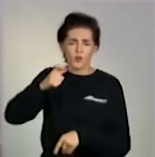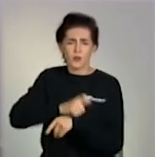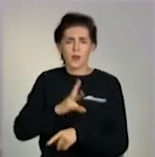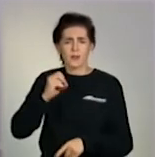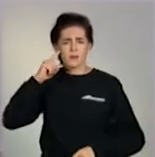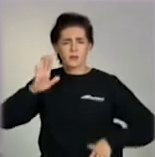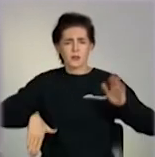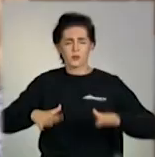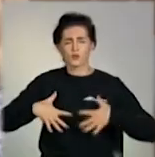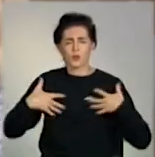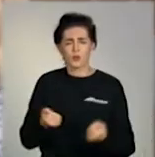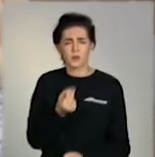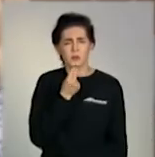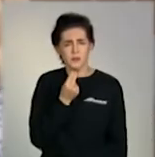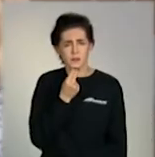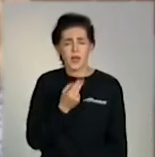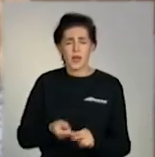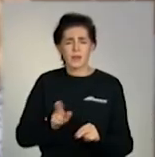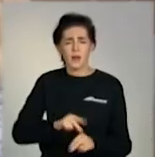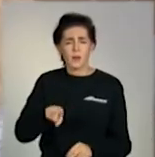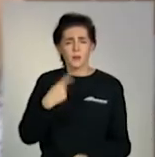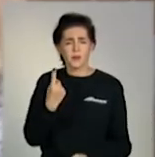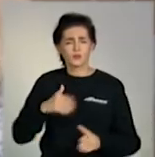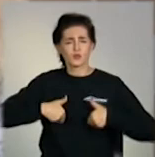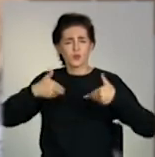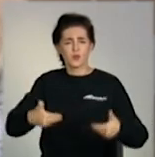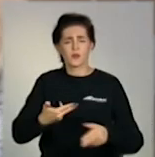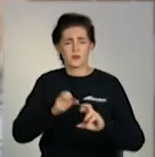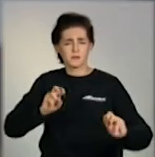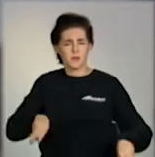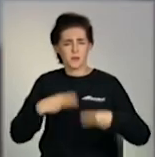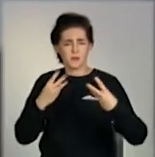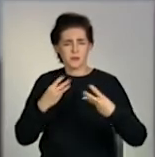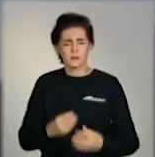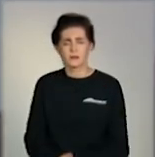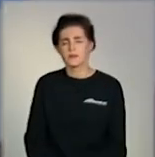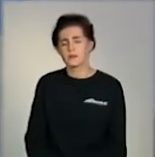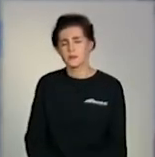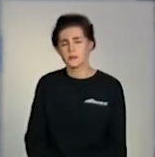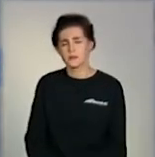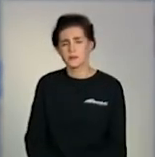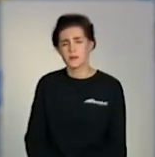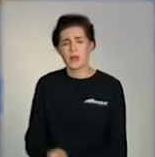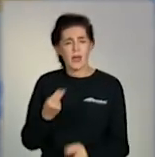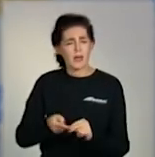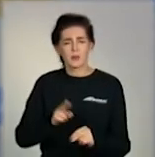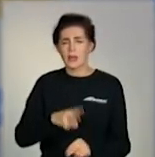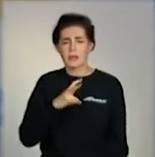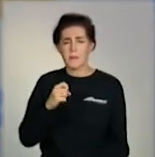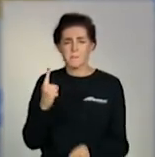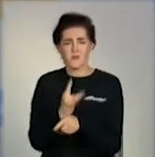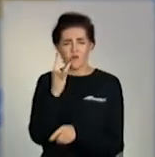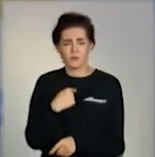здоровим харчуванням. От одна з порад, яку лікарка дала у прямому ефірі. Це не перший мій візит до фонду